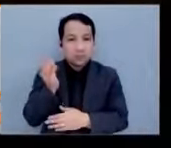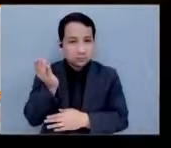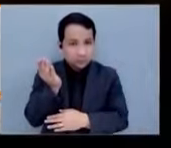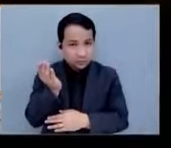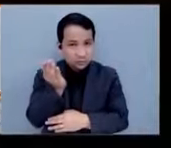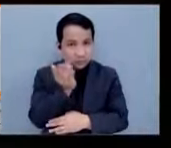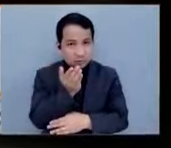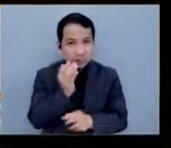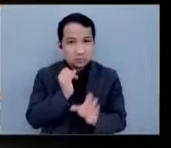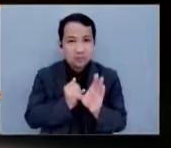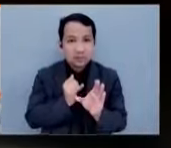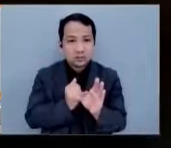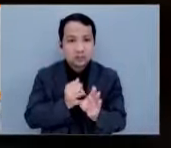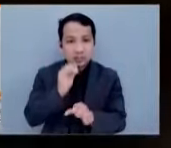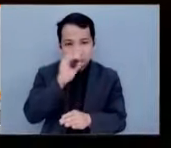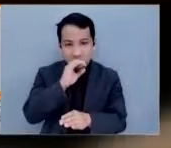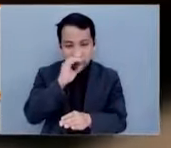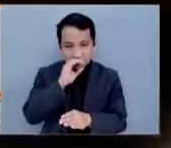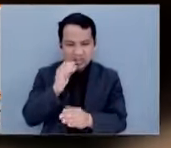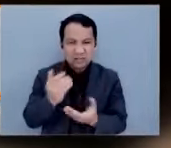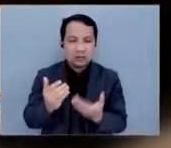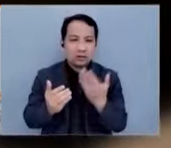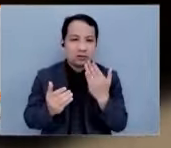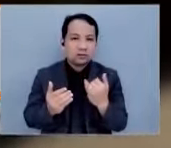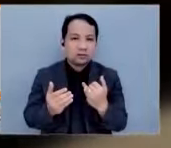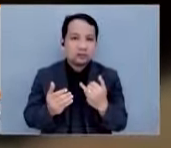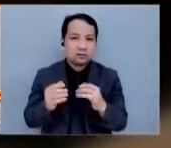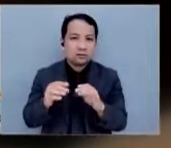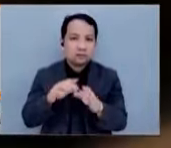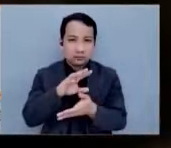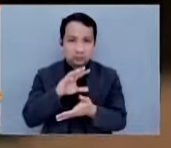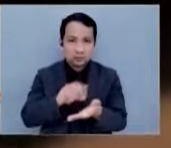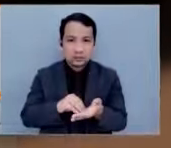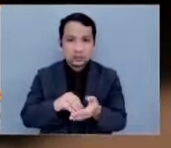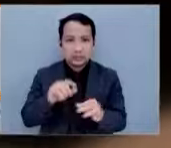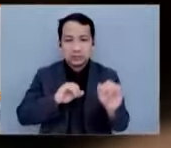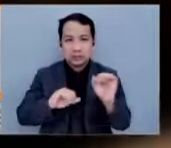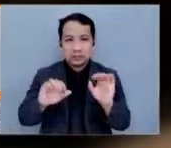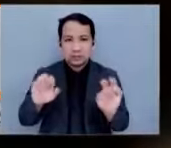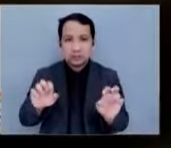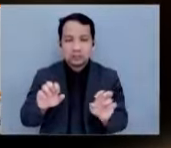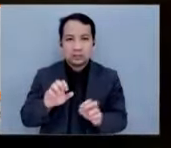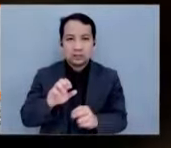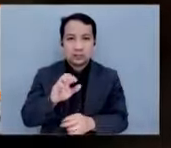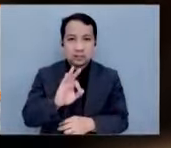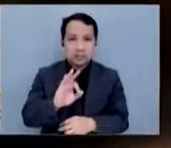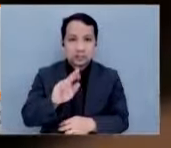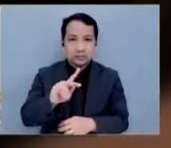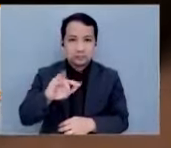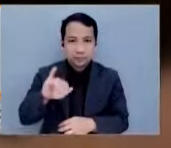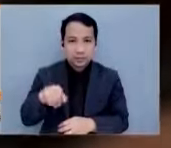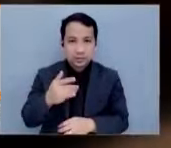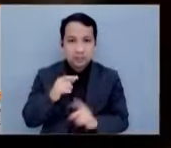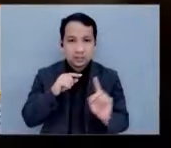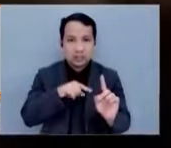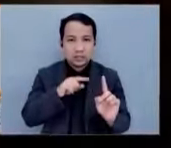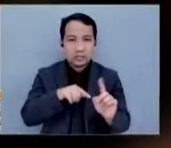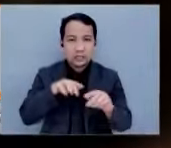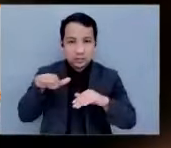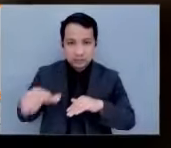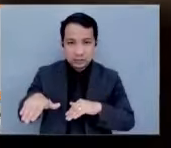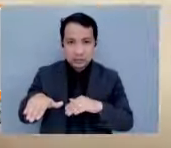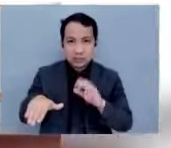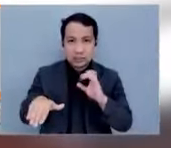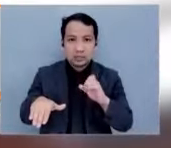sa Cebu City. Dahil sa paggaya sa mga eksena sa sering ang probinsyano, binansagan siyang Little Cardo Dalisay ng